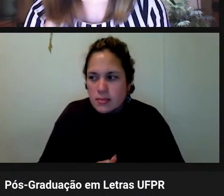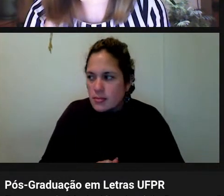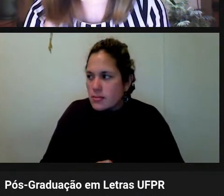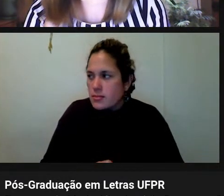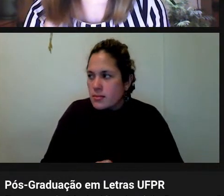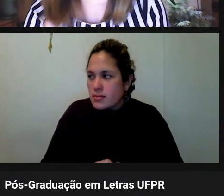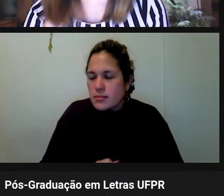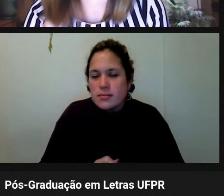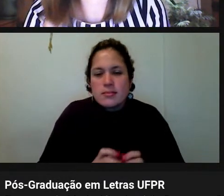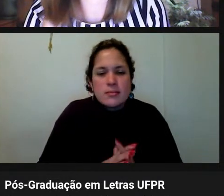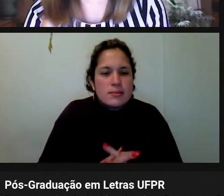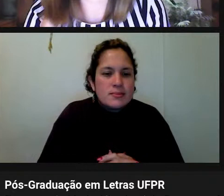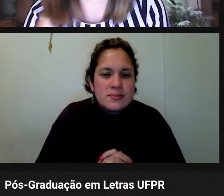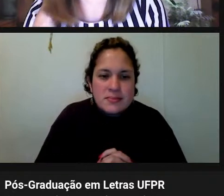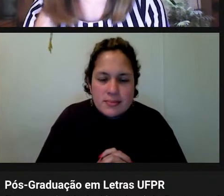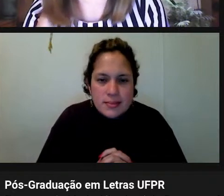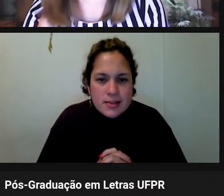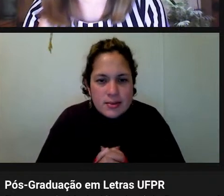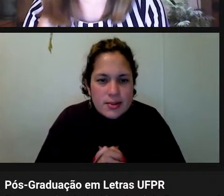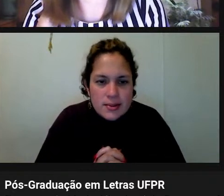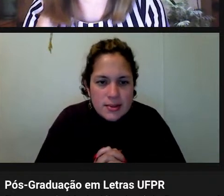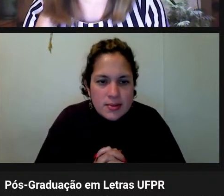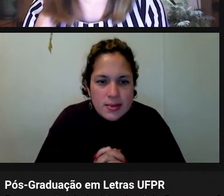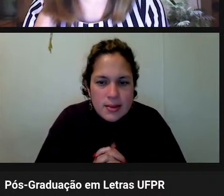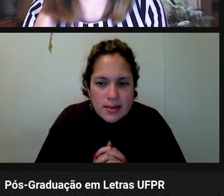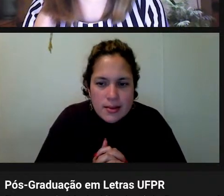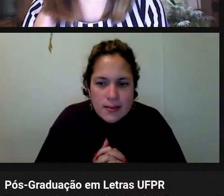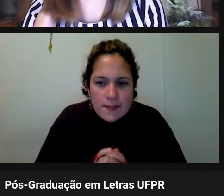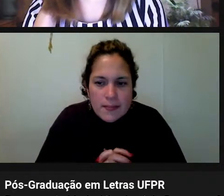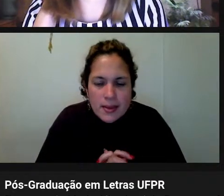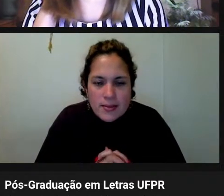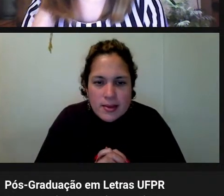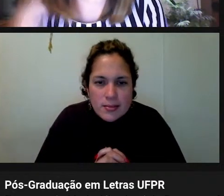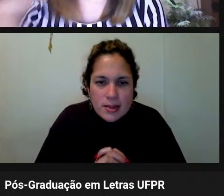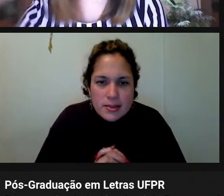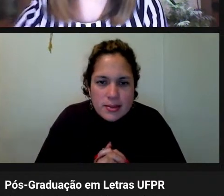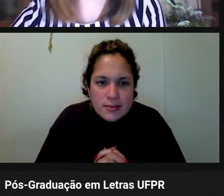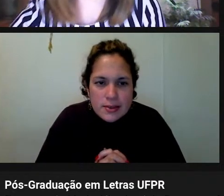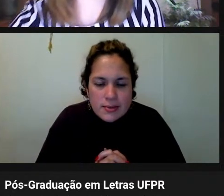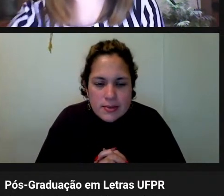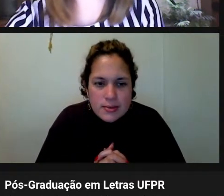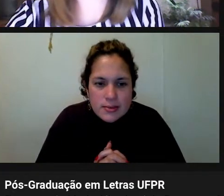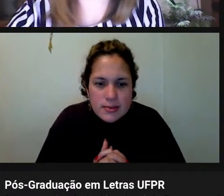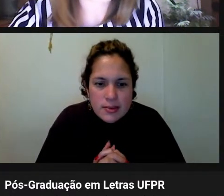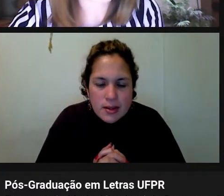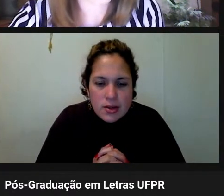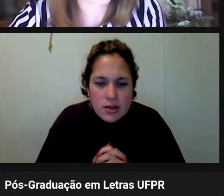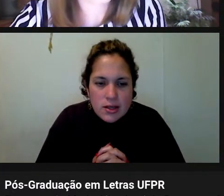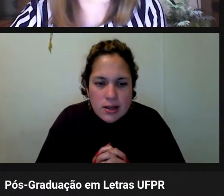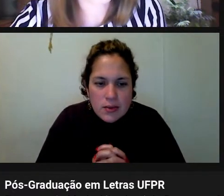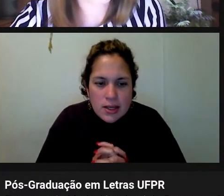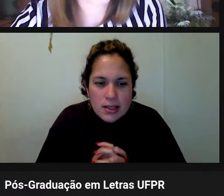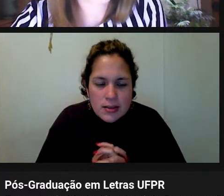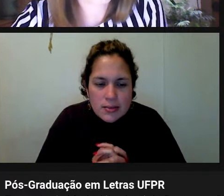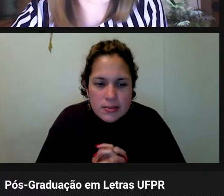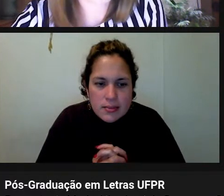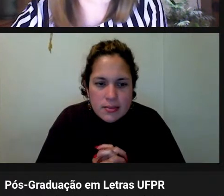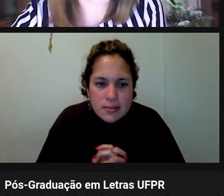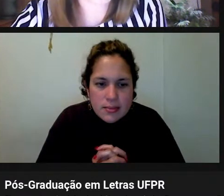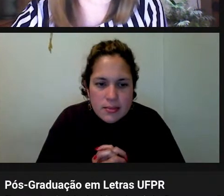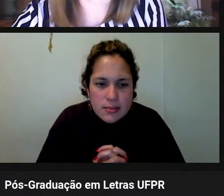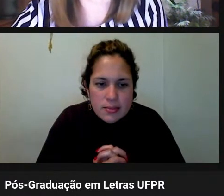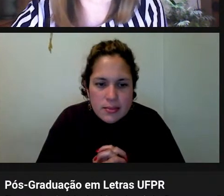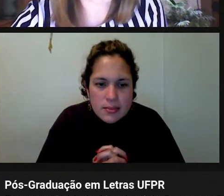takiej podstawy sob prasłowiańskiej, starej, i takiego sufiksu isz, który tworzył